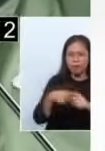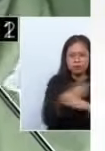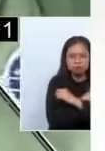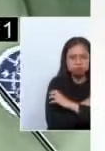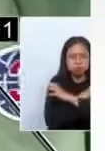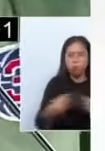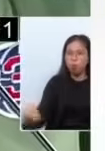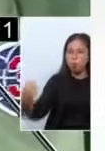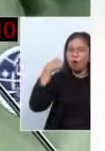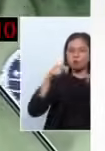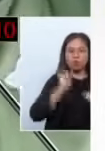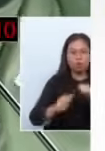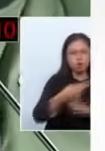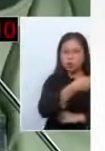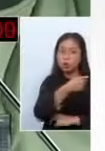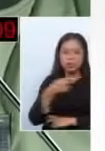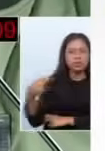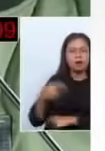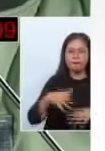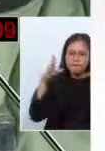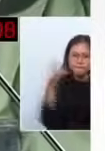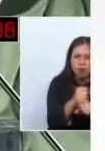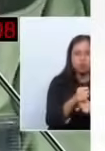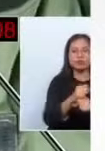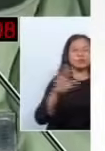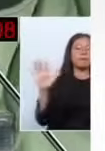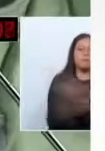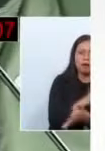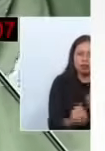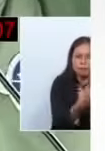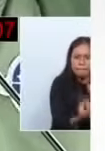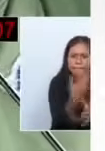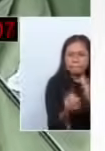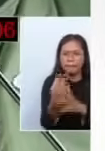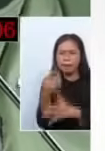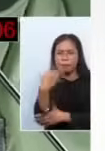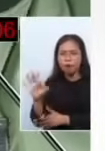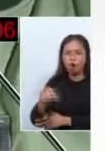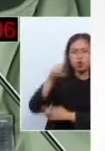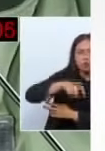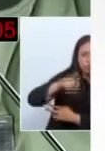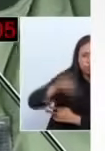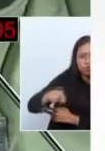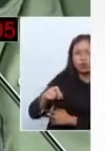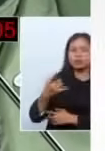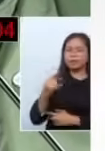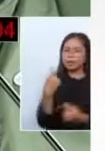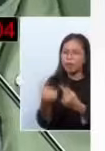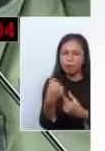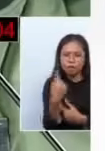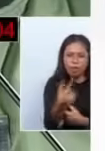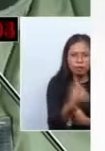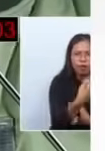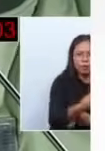memang Mas Anies akan memiliki ruang yang lebih leluasa untuk mengelaborate isu ini. Tetapi sekali lagi,